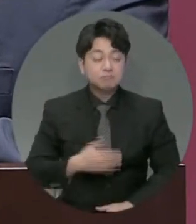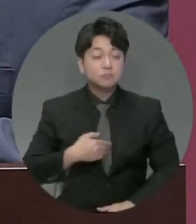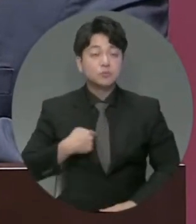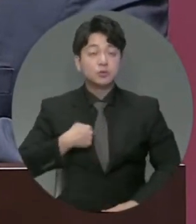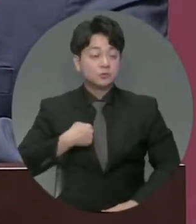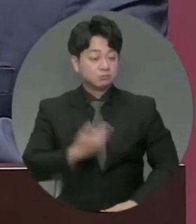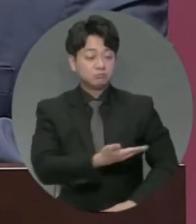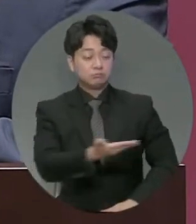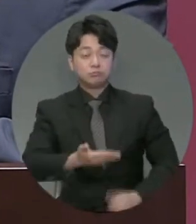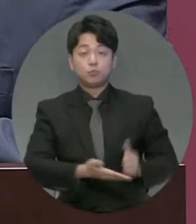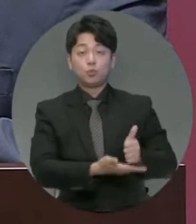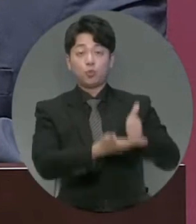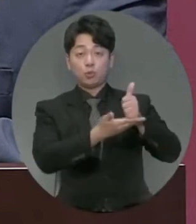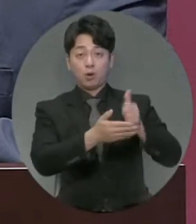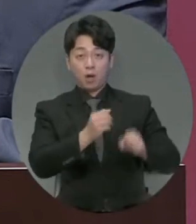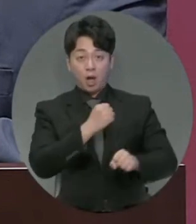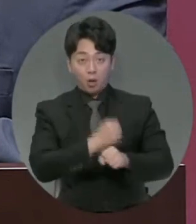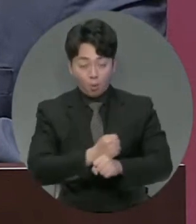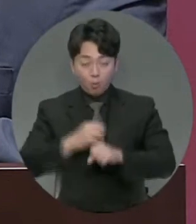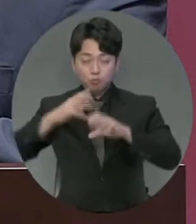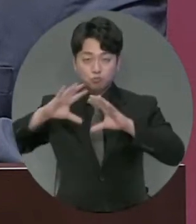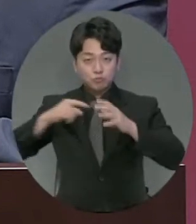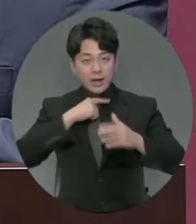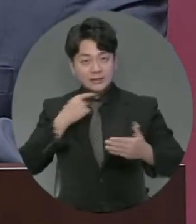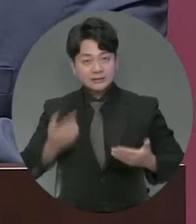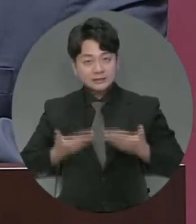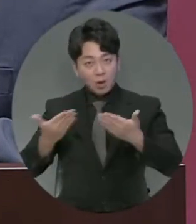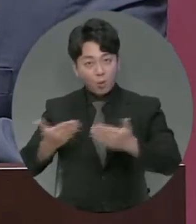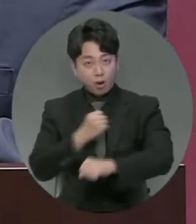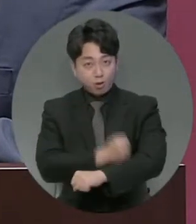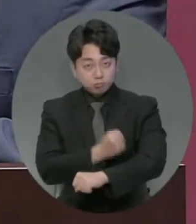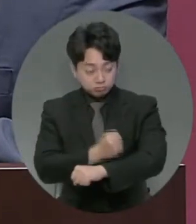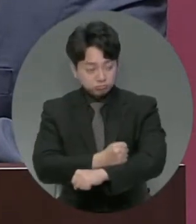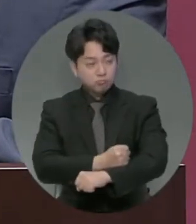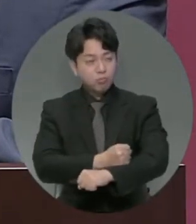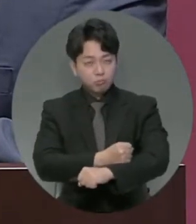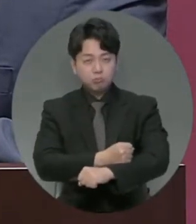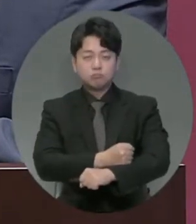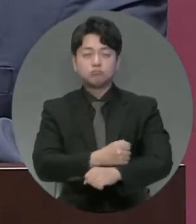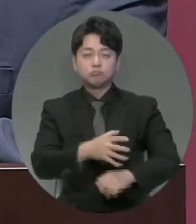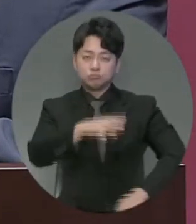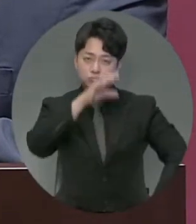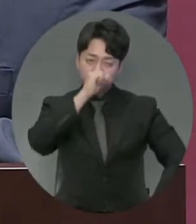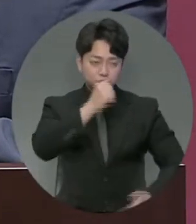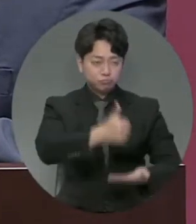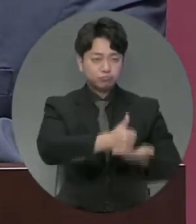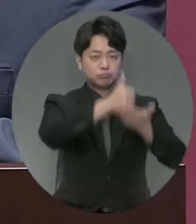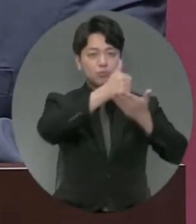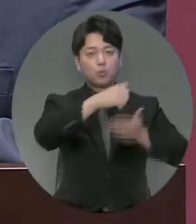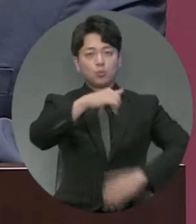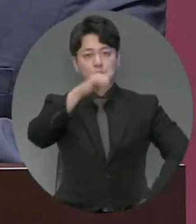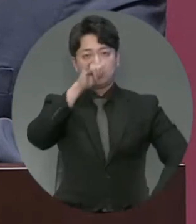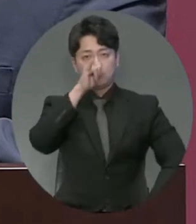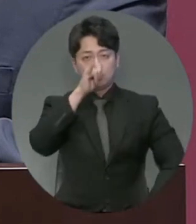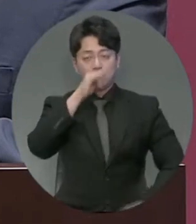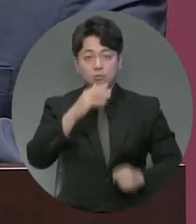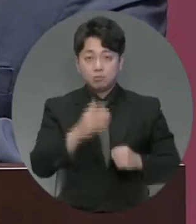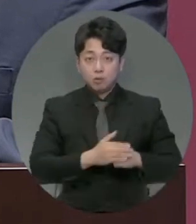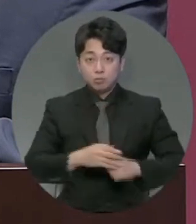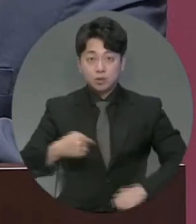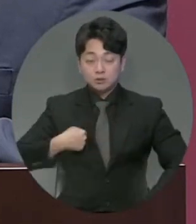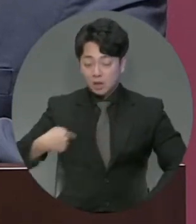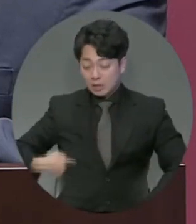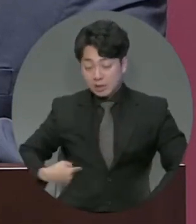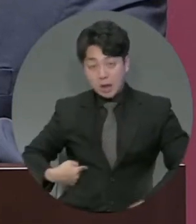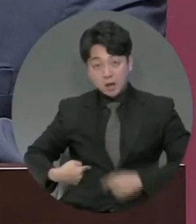존경하고 그분들의 국가에 대한 헌신을 높이 평가하고 있기 때문에 제 양심상 그